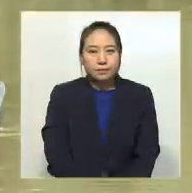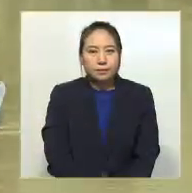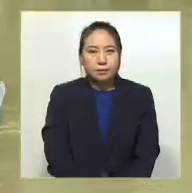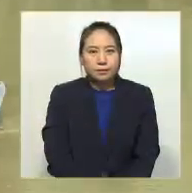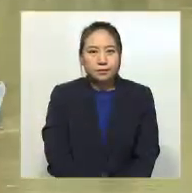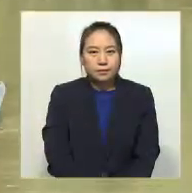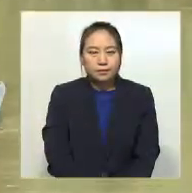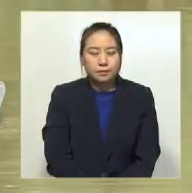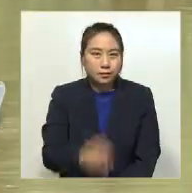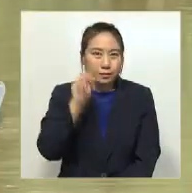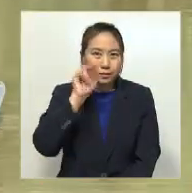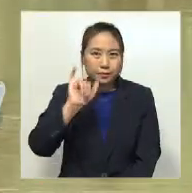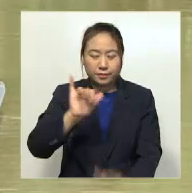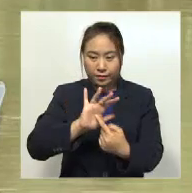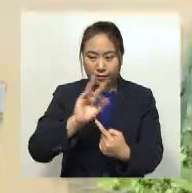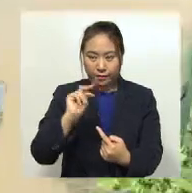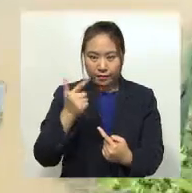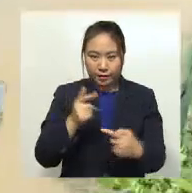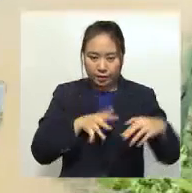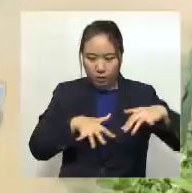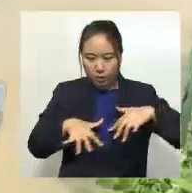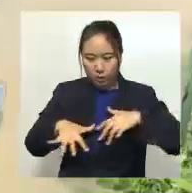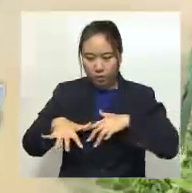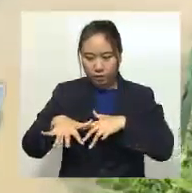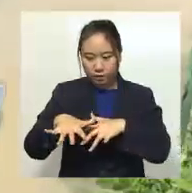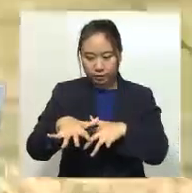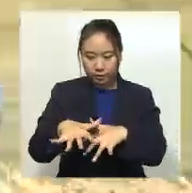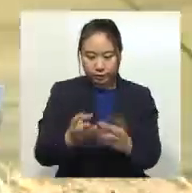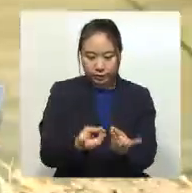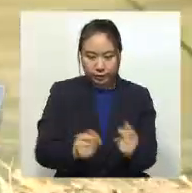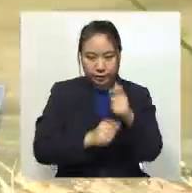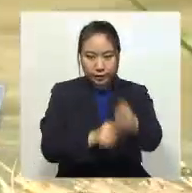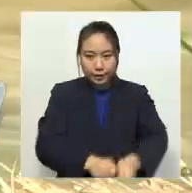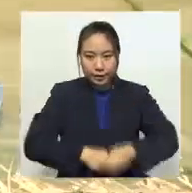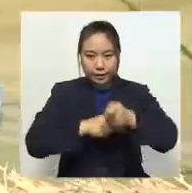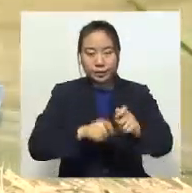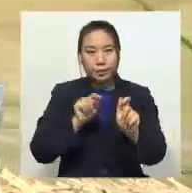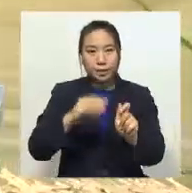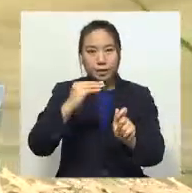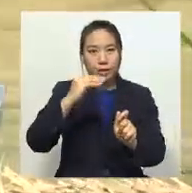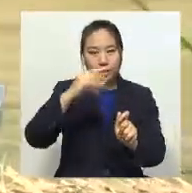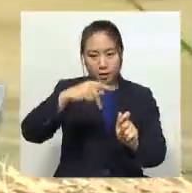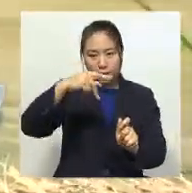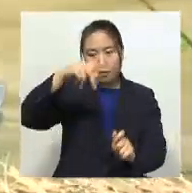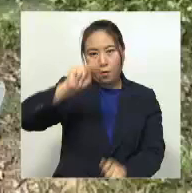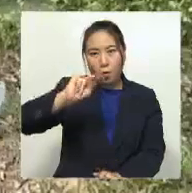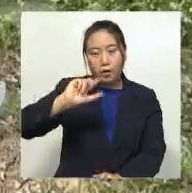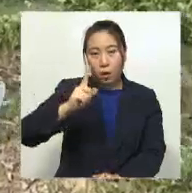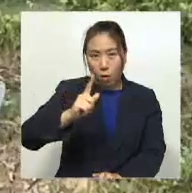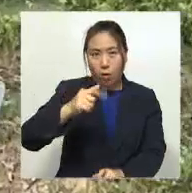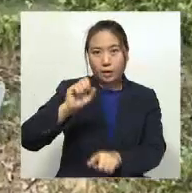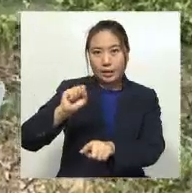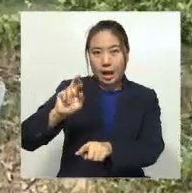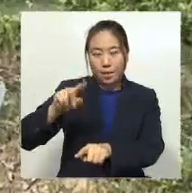สำหรับลำน้ำยังที่หลากลงมานี้จะไหลท่วมพื้นที่การเกษตรในอำเภอโพนทองและเสรภูมิแล้วตอนนี้กำลังหลากลงพื้น